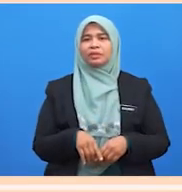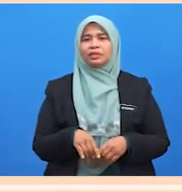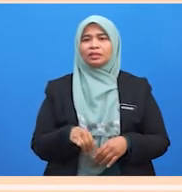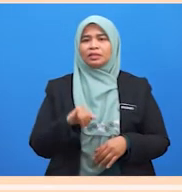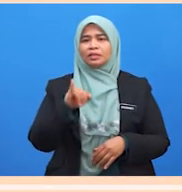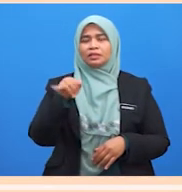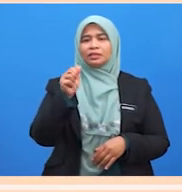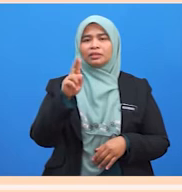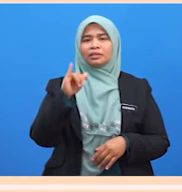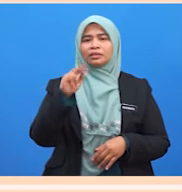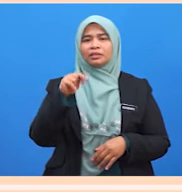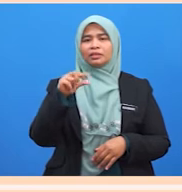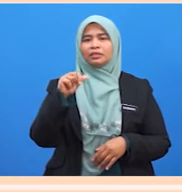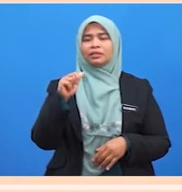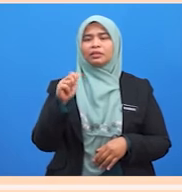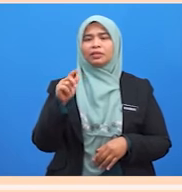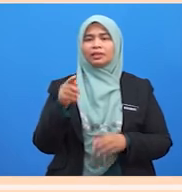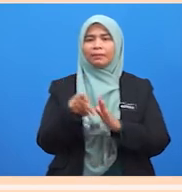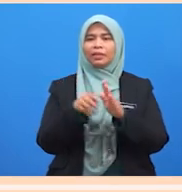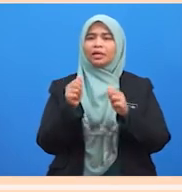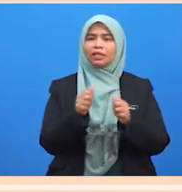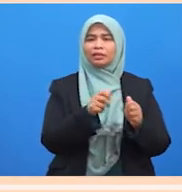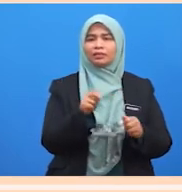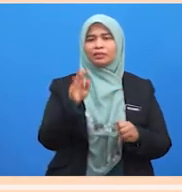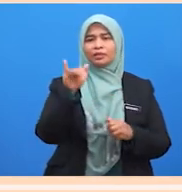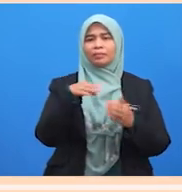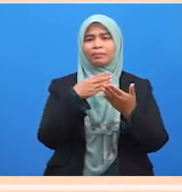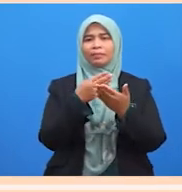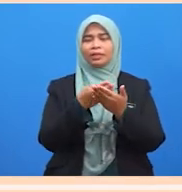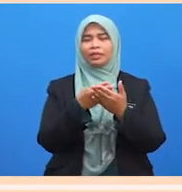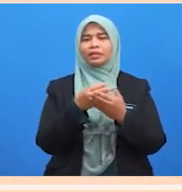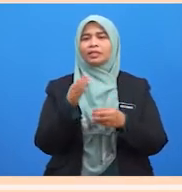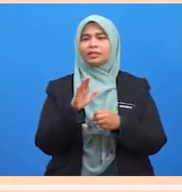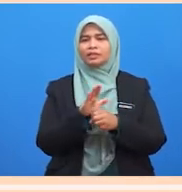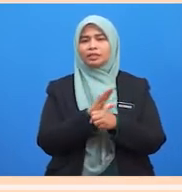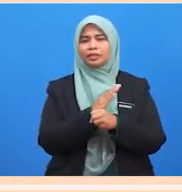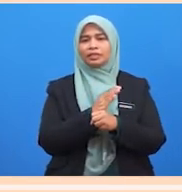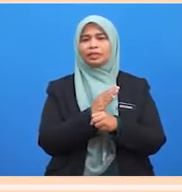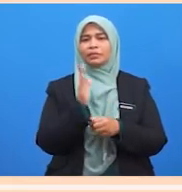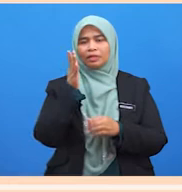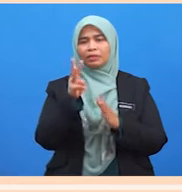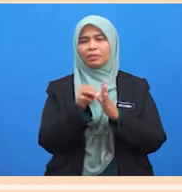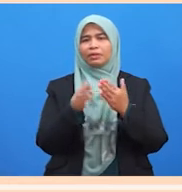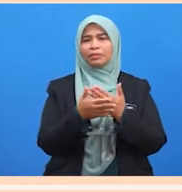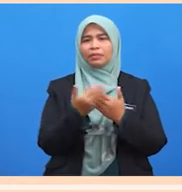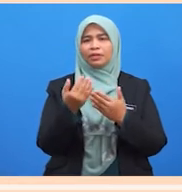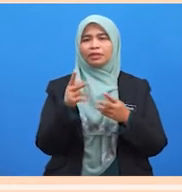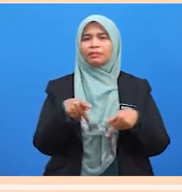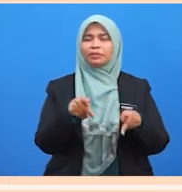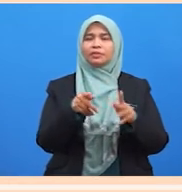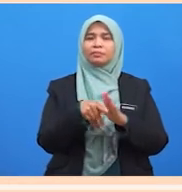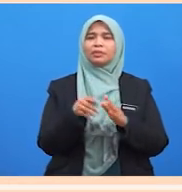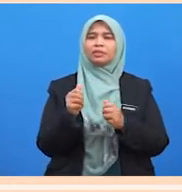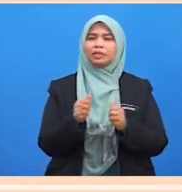Jaringan pengangkutan yang baik, cekap dan efisien akan memudahkan proses pengangkutan bahan